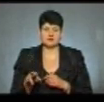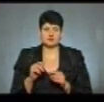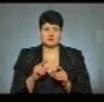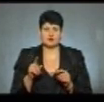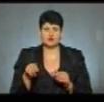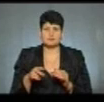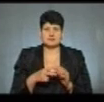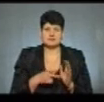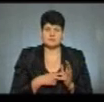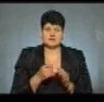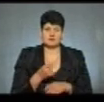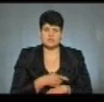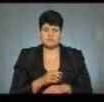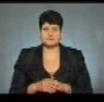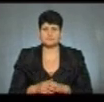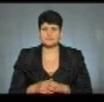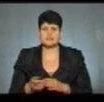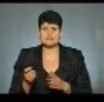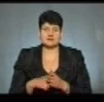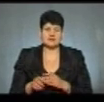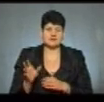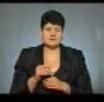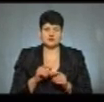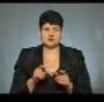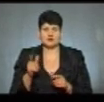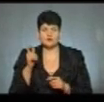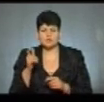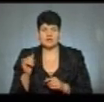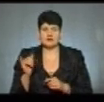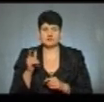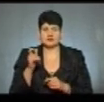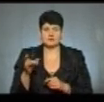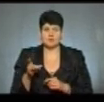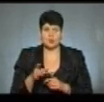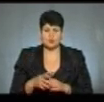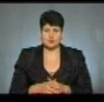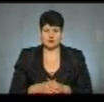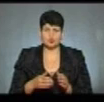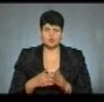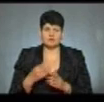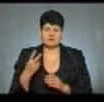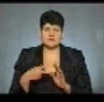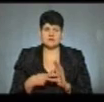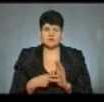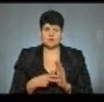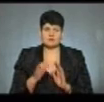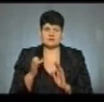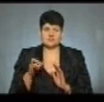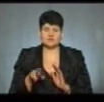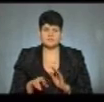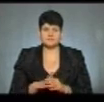номер 17 та 11. Закрили всі школи в Чорткові та у Чортківському районі до 27